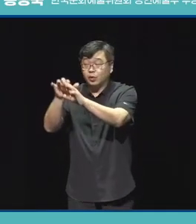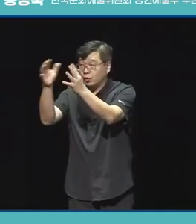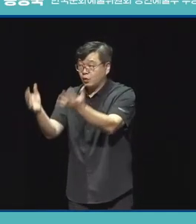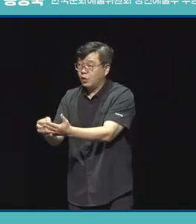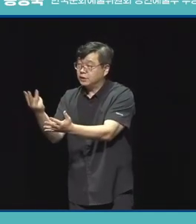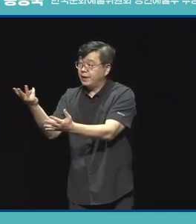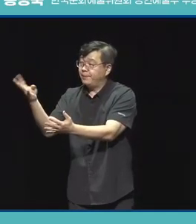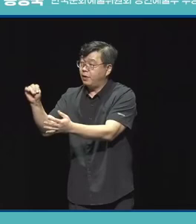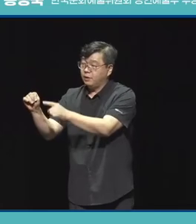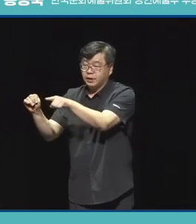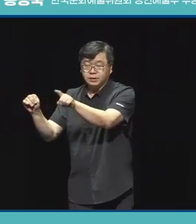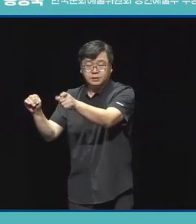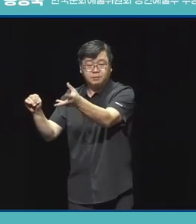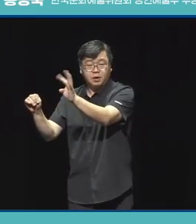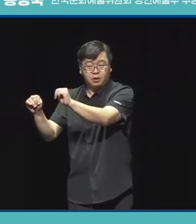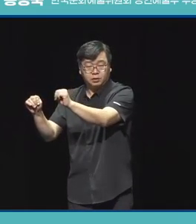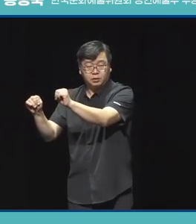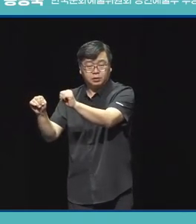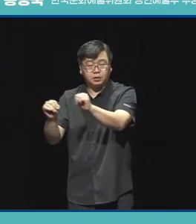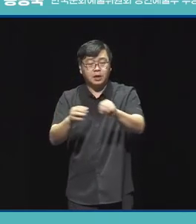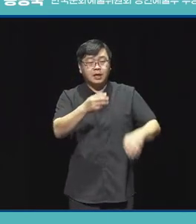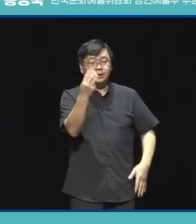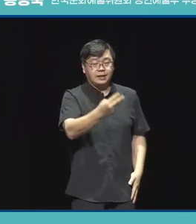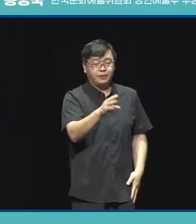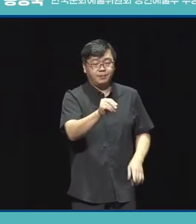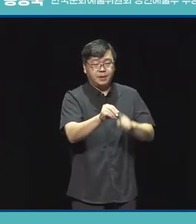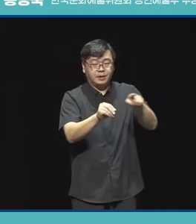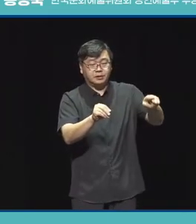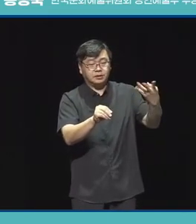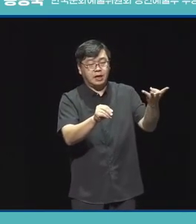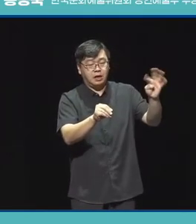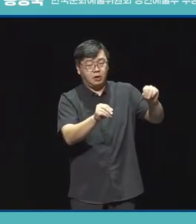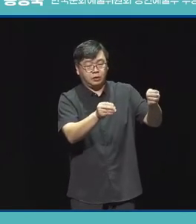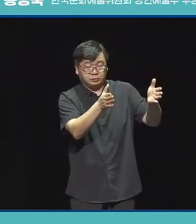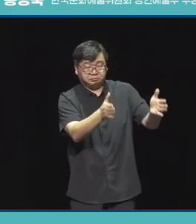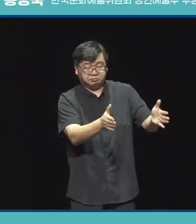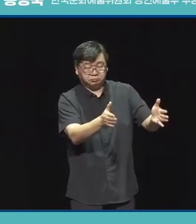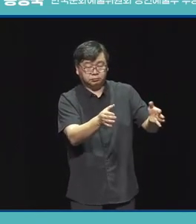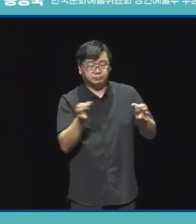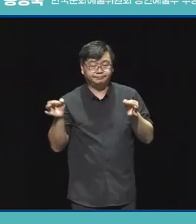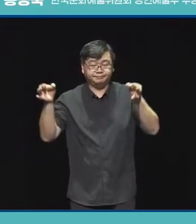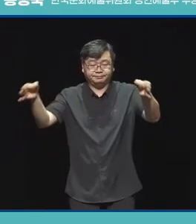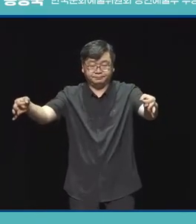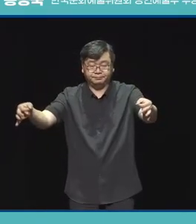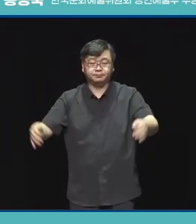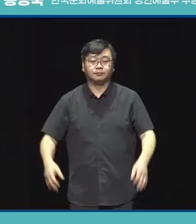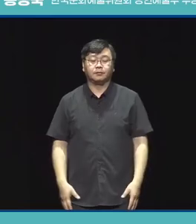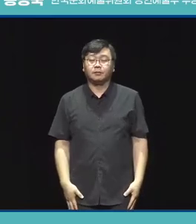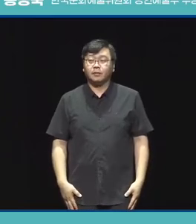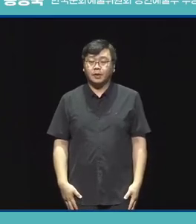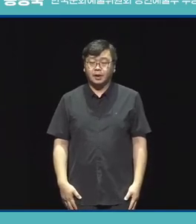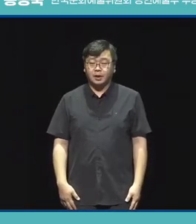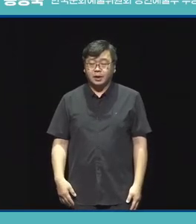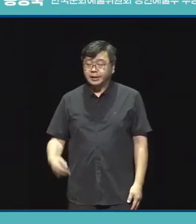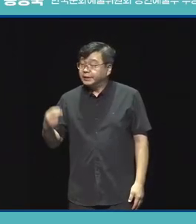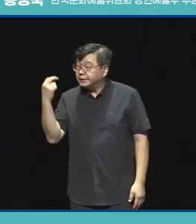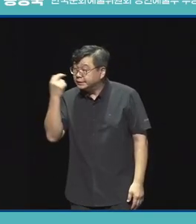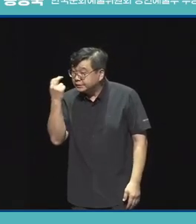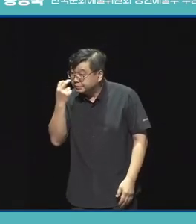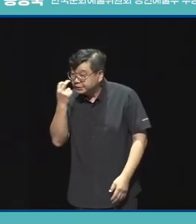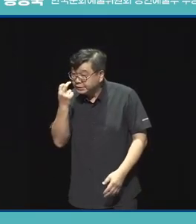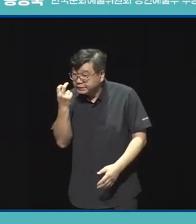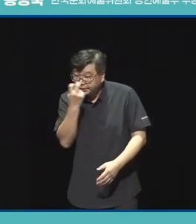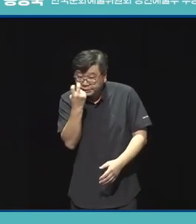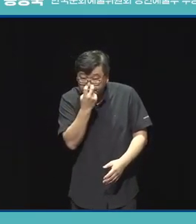이상 10억원 미만 보수공연예술제는 3천만원 이상 4억원 미만이 되겠습니다 물론 심의를 통해서 사업별